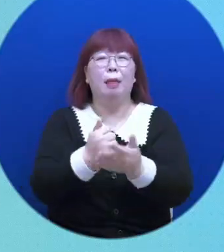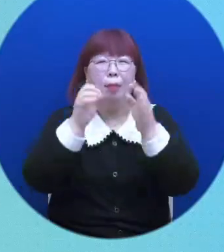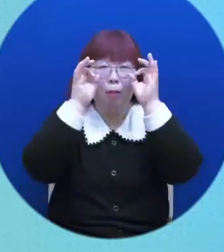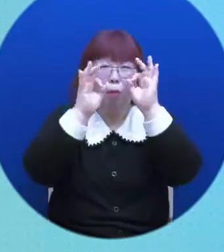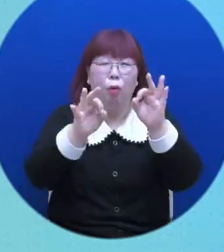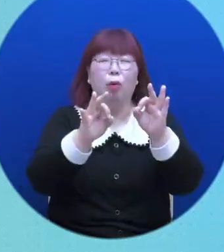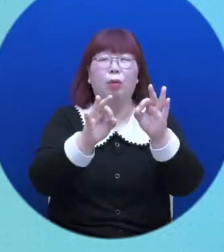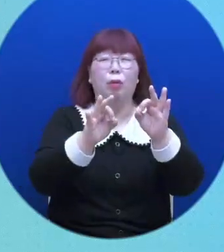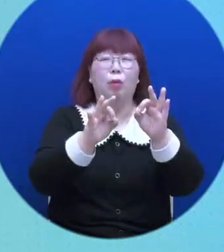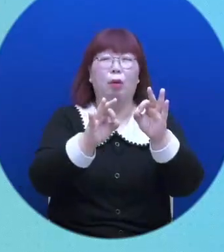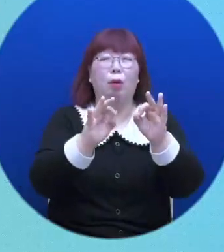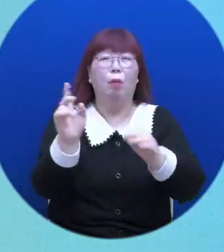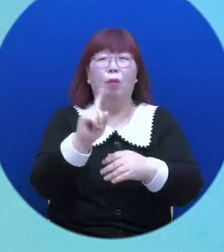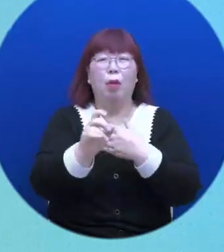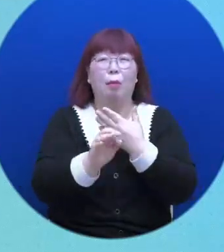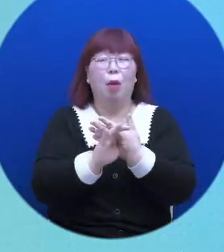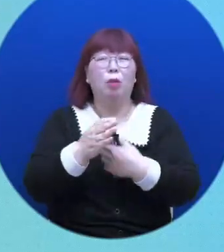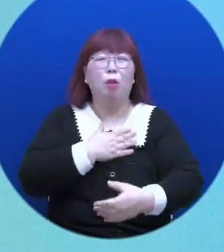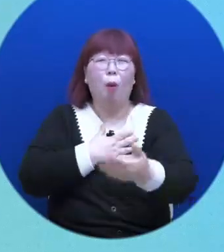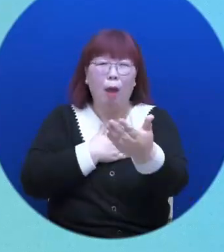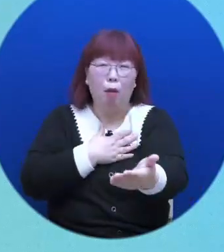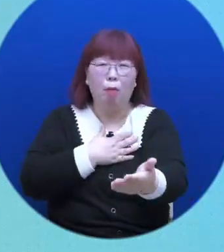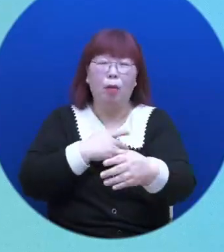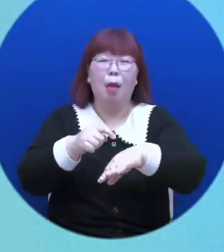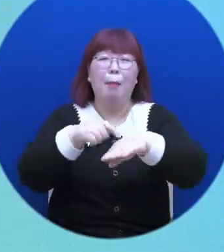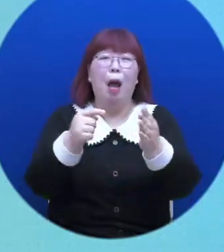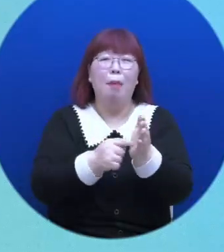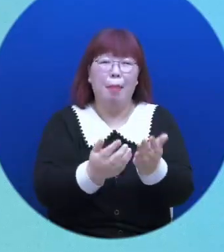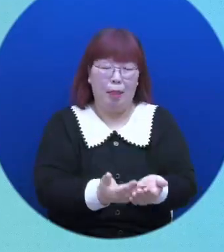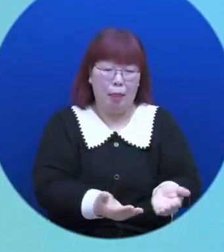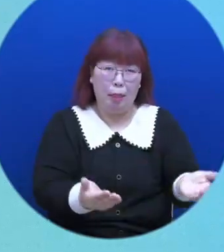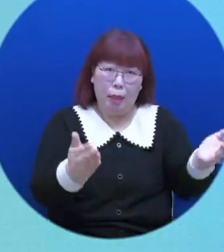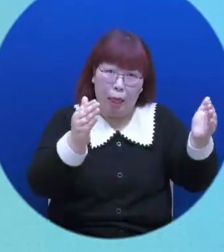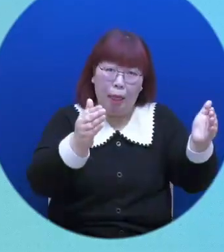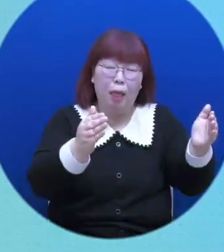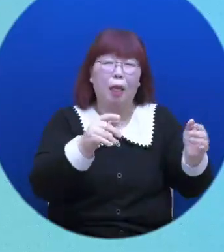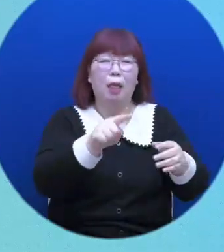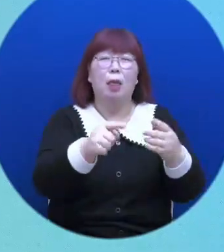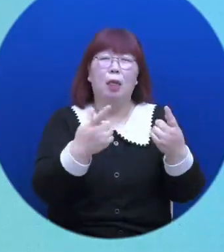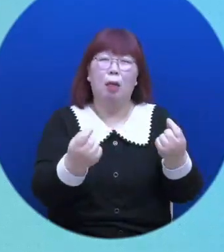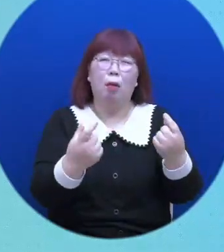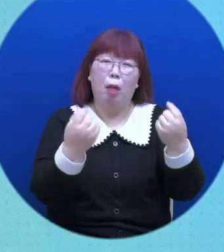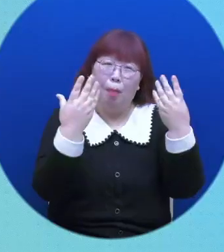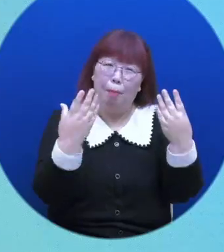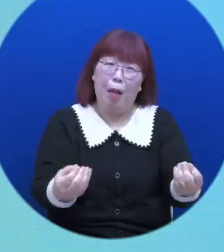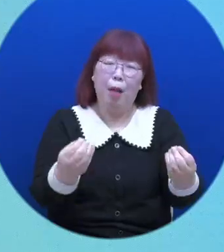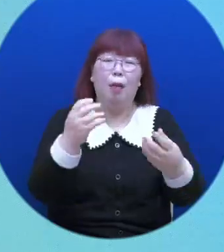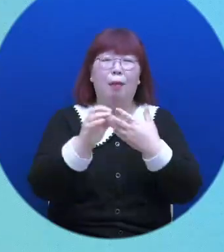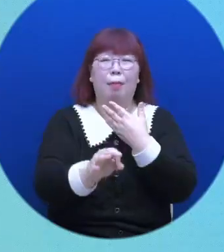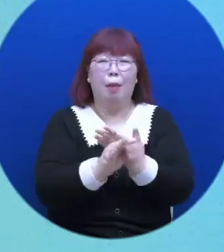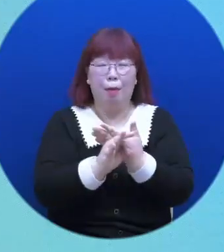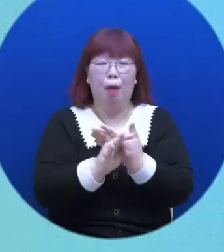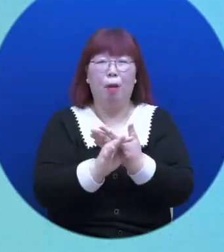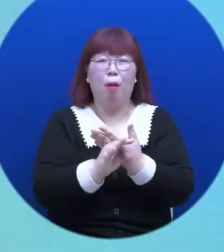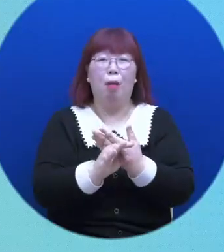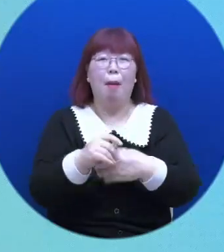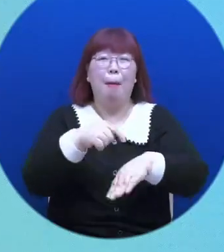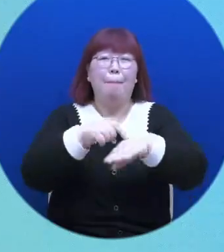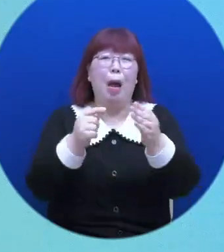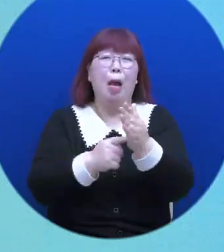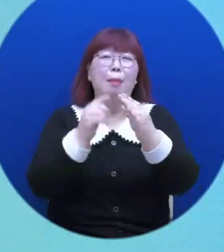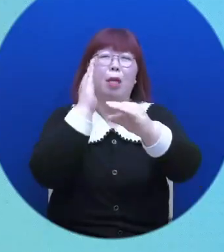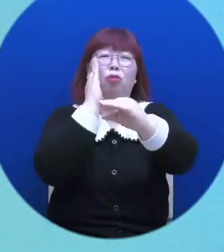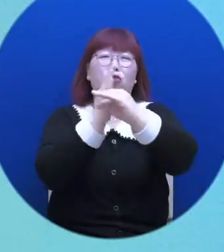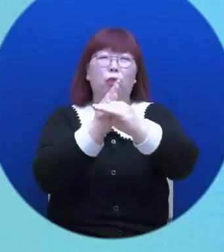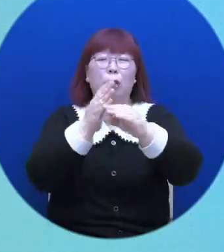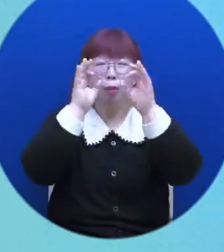그거예요. 저와 여러분에게 마음의 그릇에 이러한 부분을 갖추고 있다면 중심을 보시는